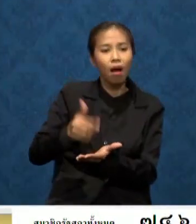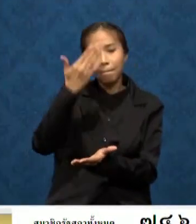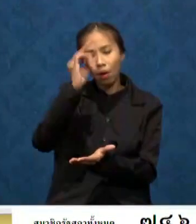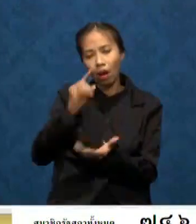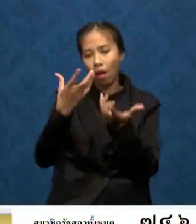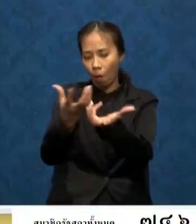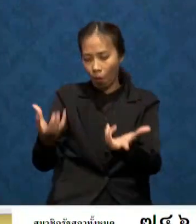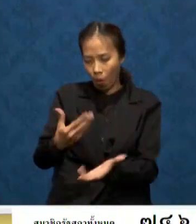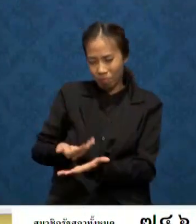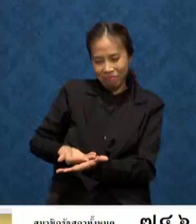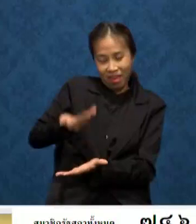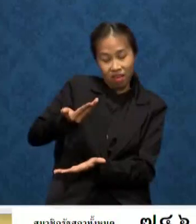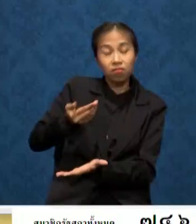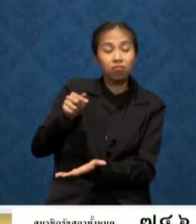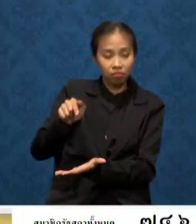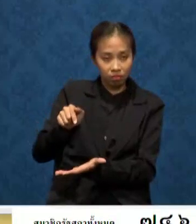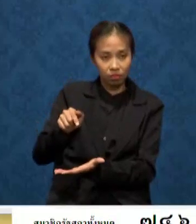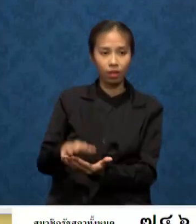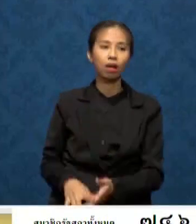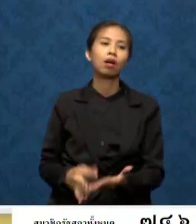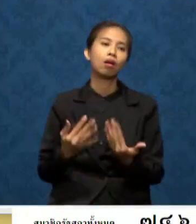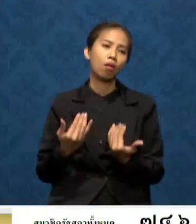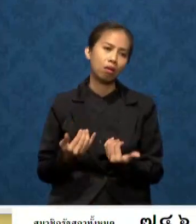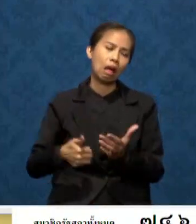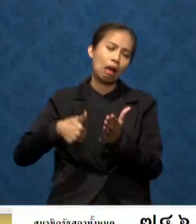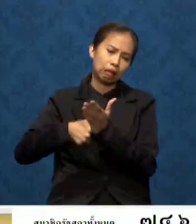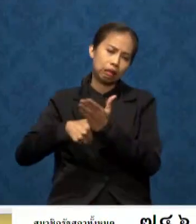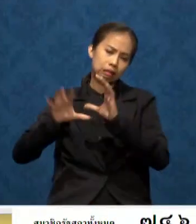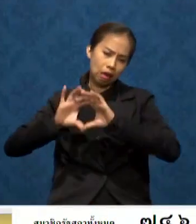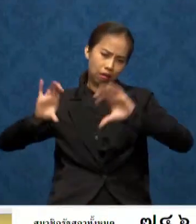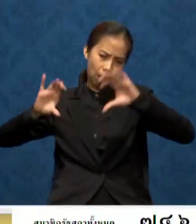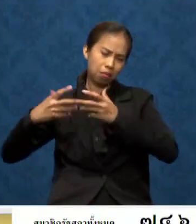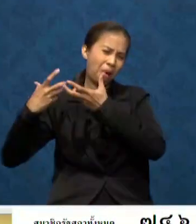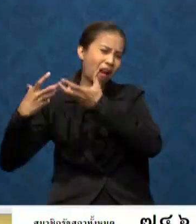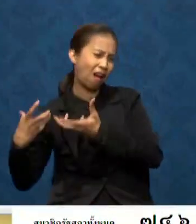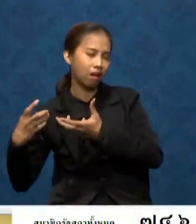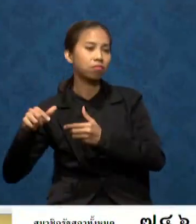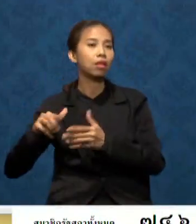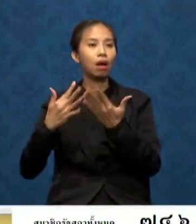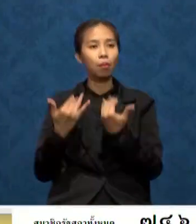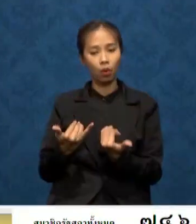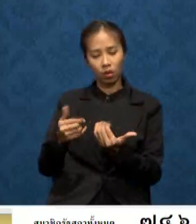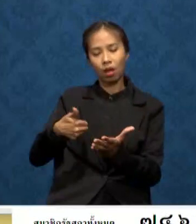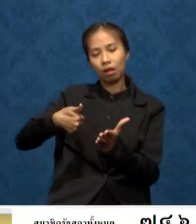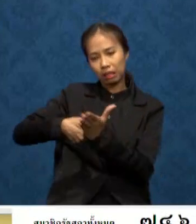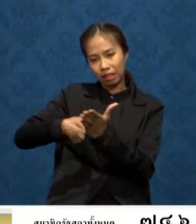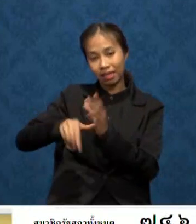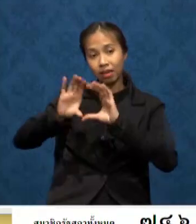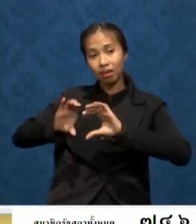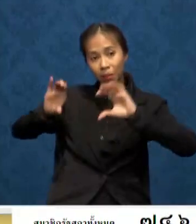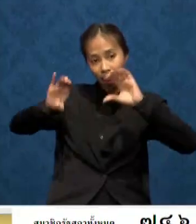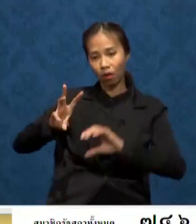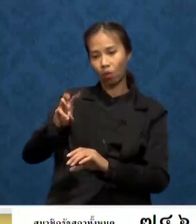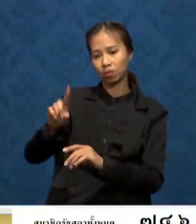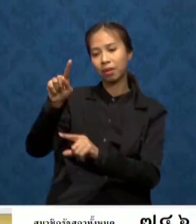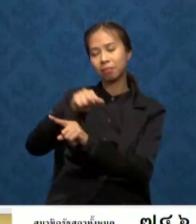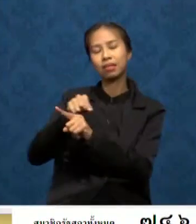ตามดีมานจะเป็นภาระต่อหนี้สานะหรือไม่นะครับเพราะขนานี้หนี่สาธารณะก็ 61%ของ